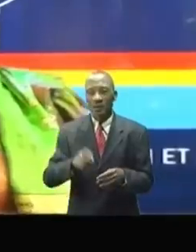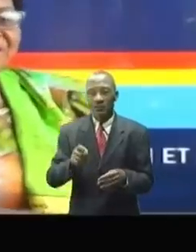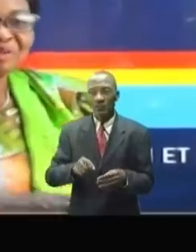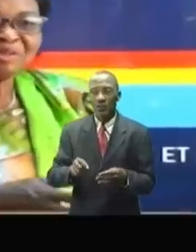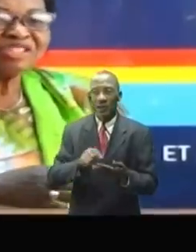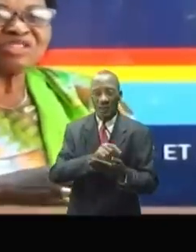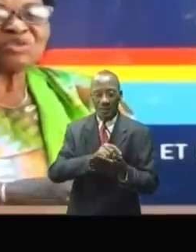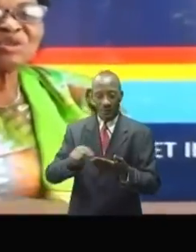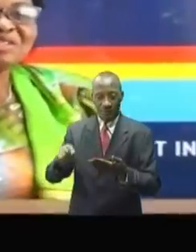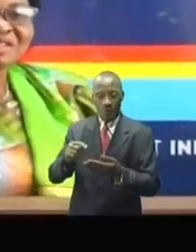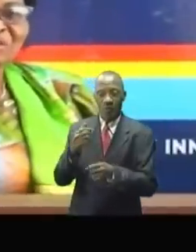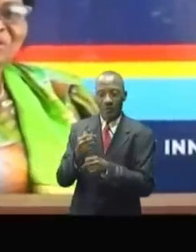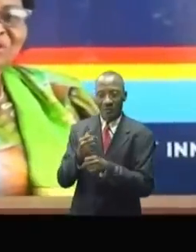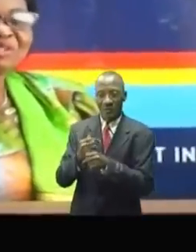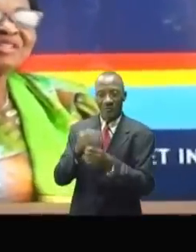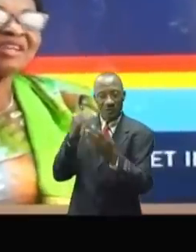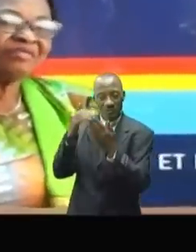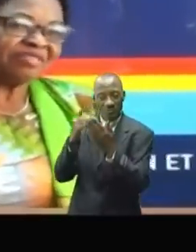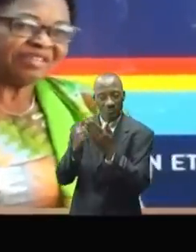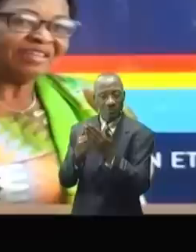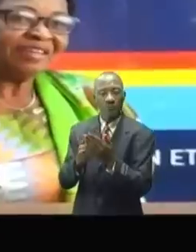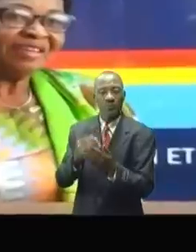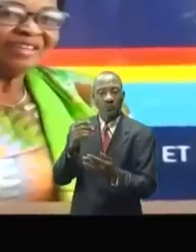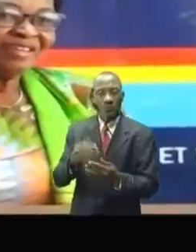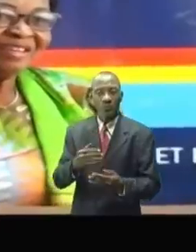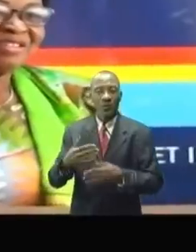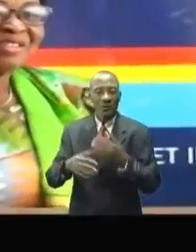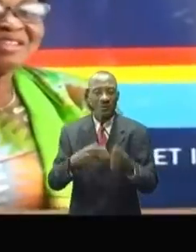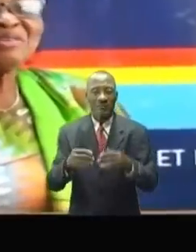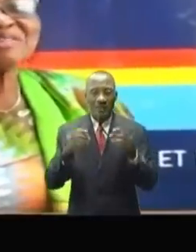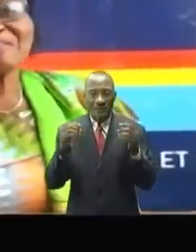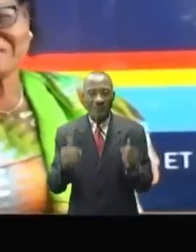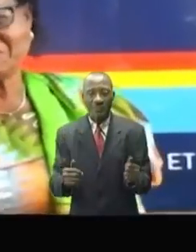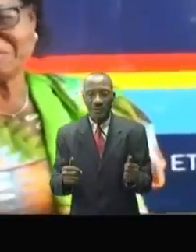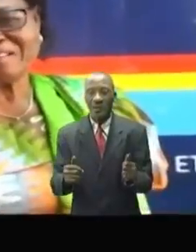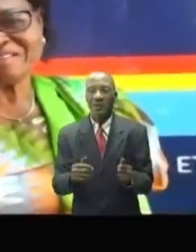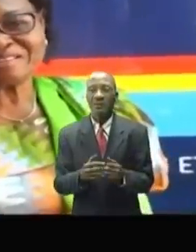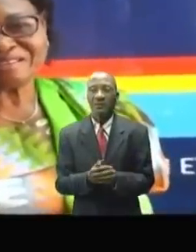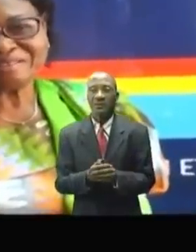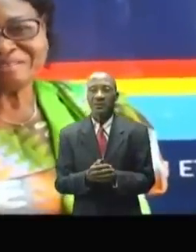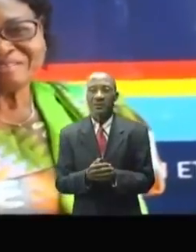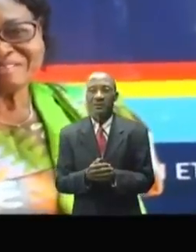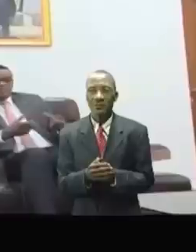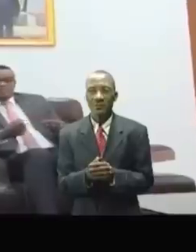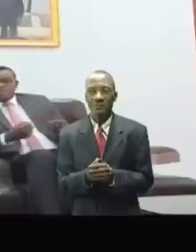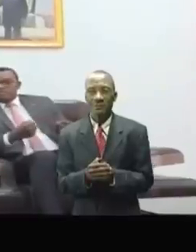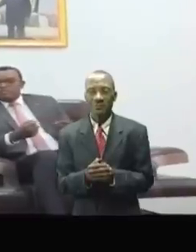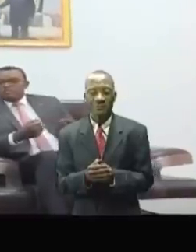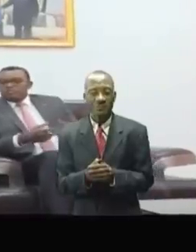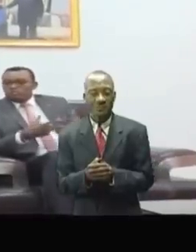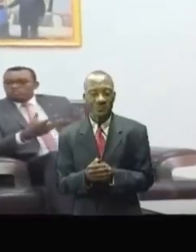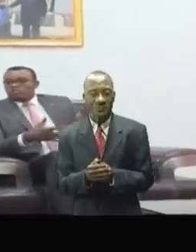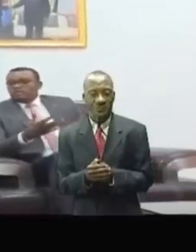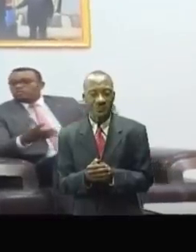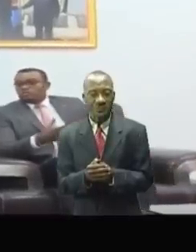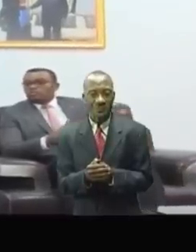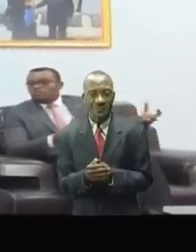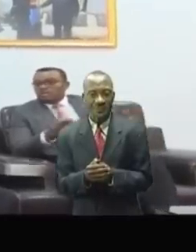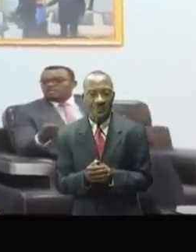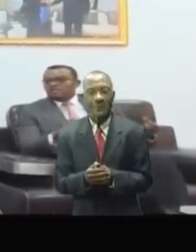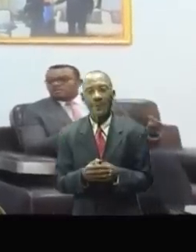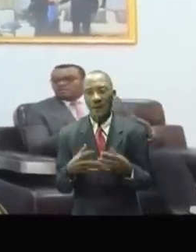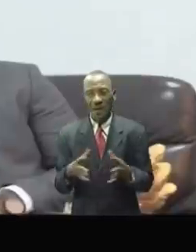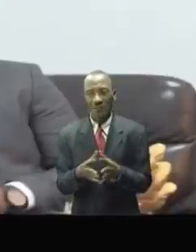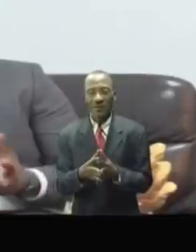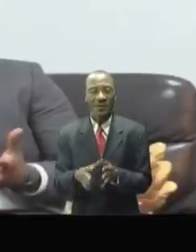engagements particuliers, j'y sors très contente et ravie. Et je sais que ça va se réaliser. Engagé à doter la République démocratique